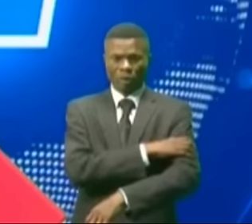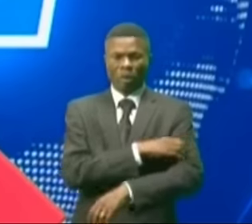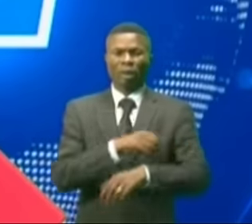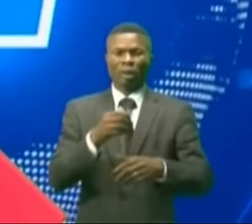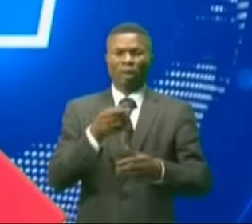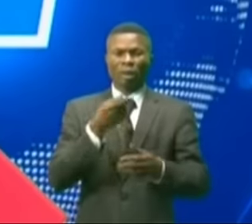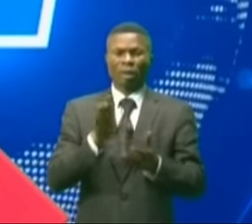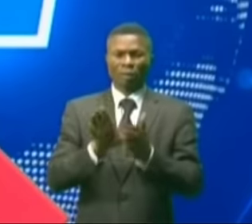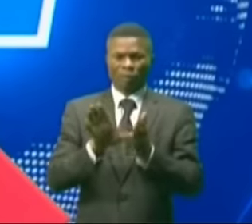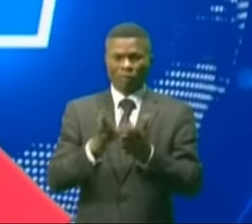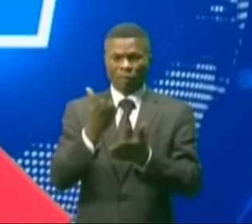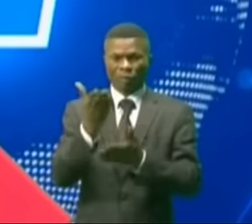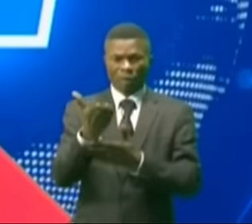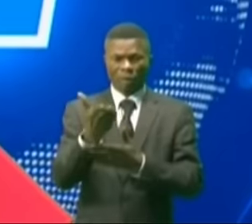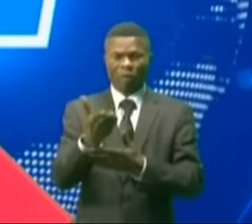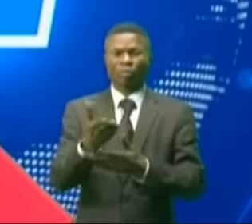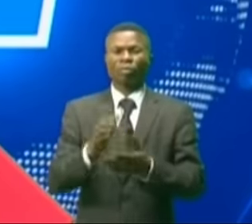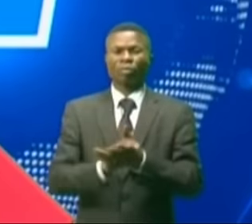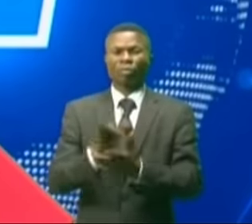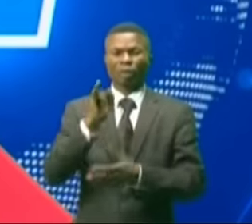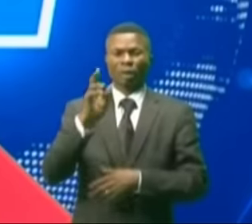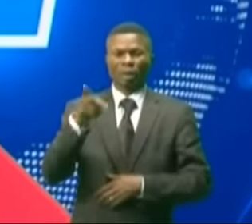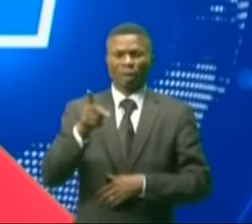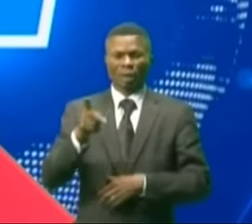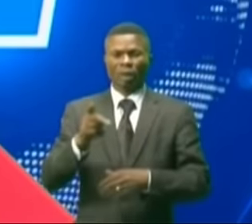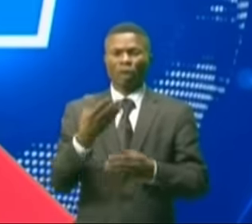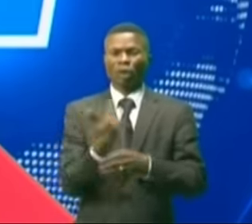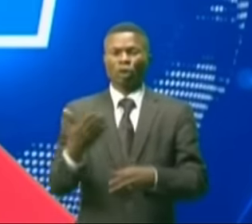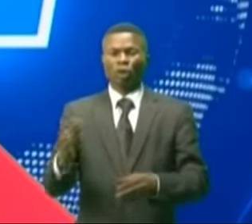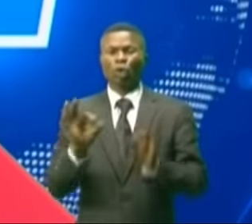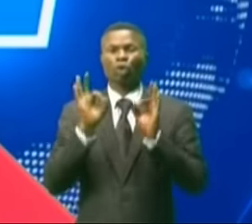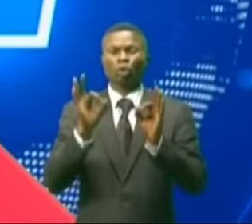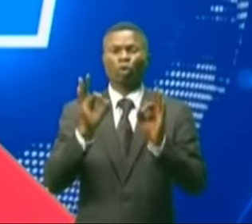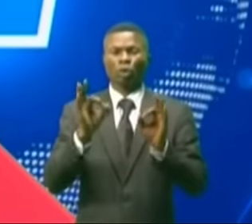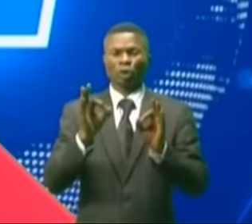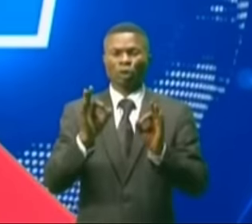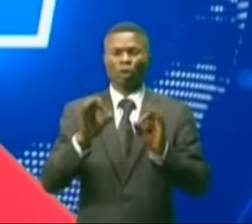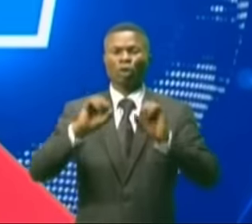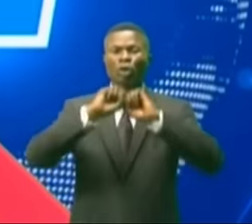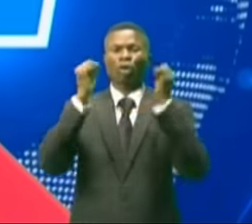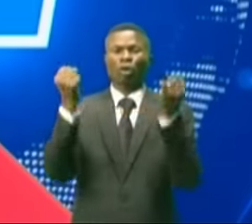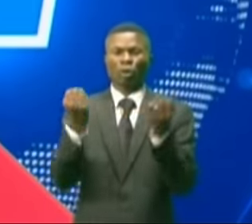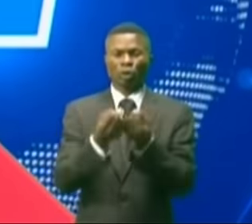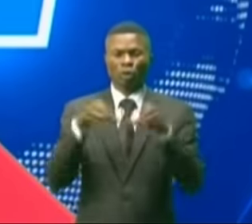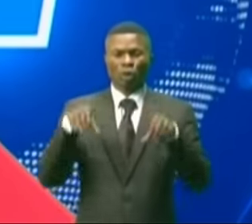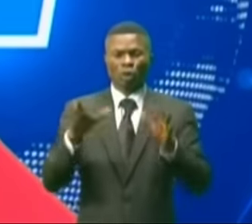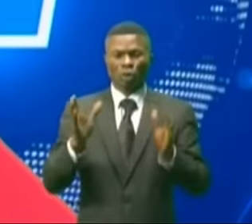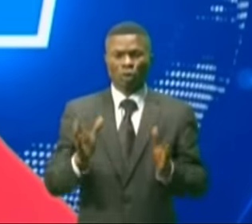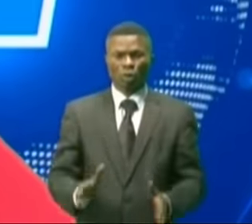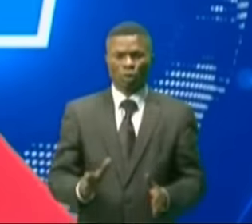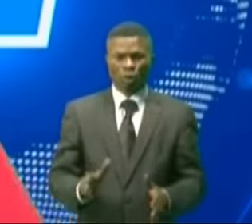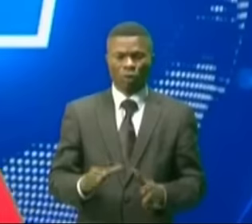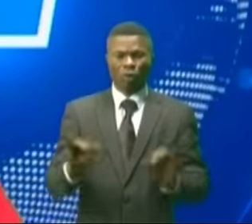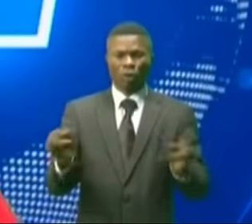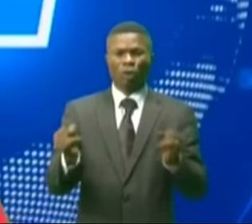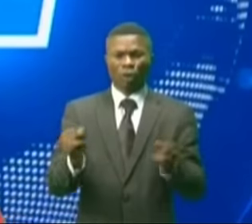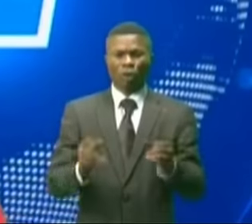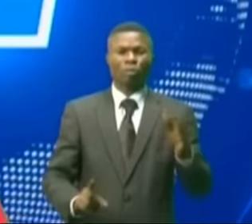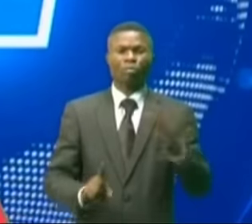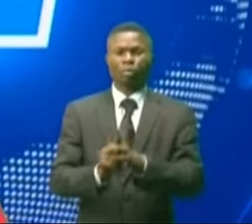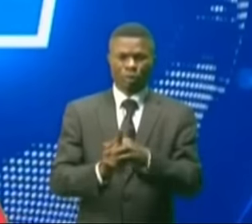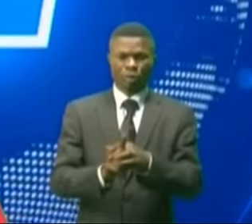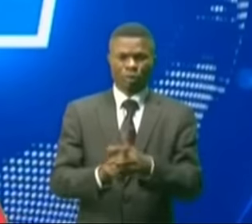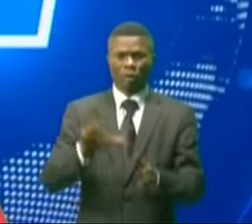ce reportage impérial, c'est le nouveau produit que la compagnie congolaise de jeux d'hasard,